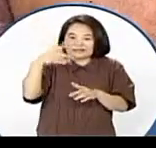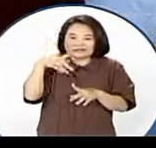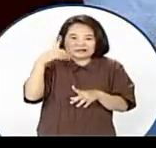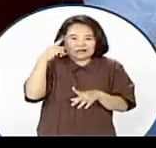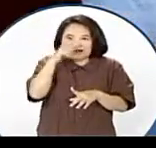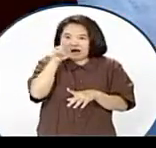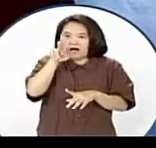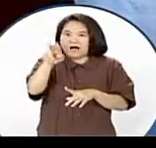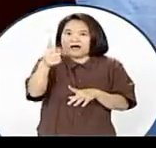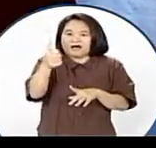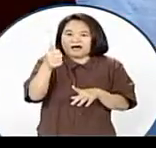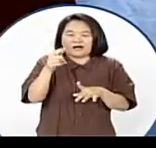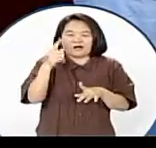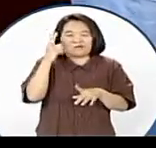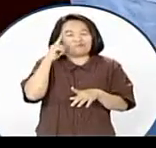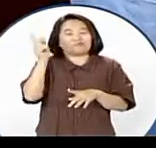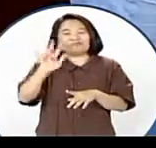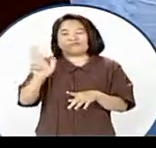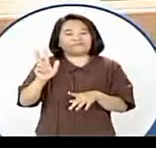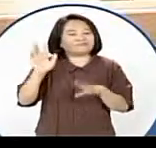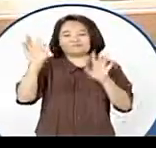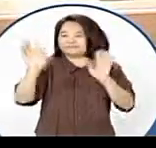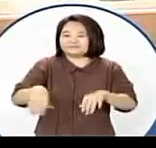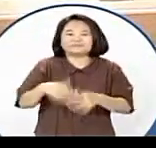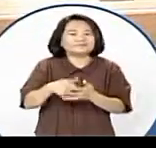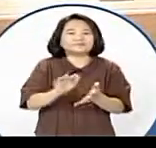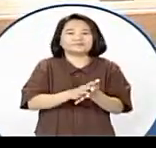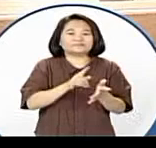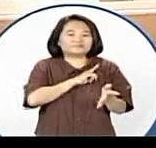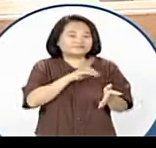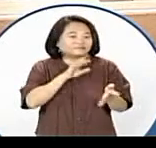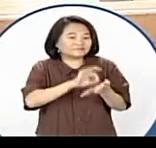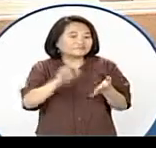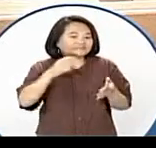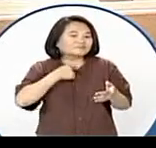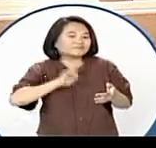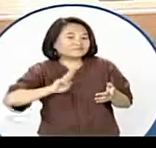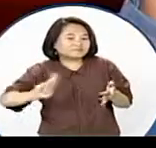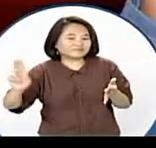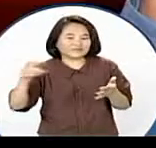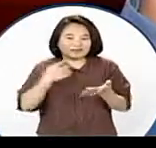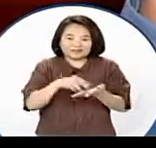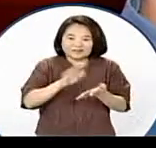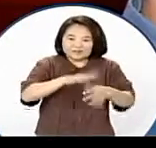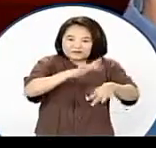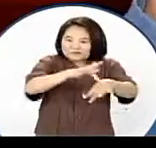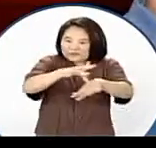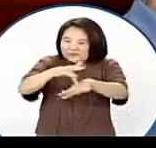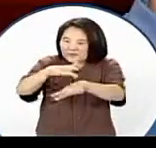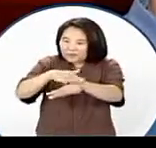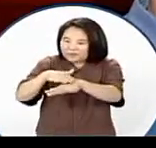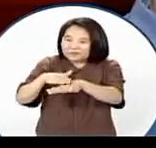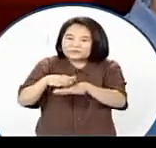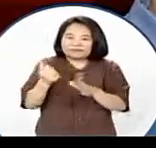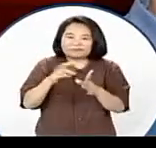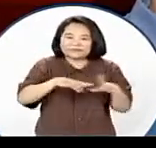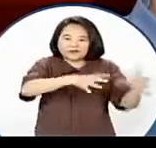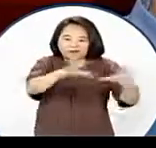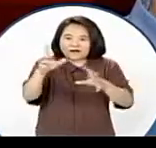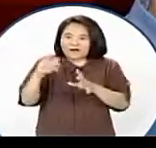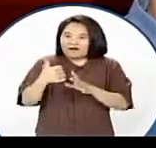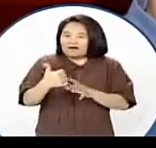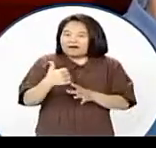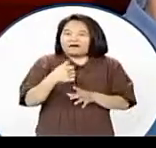有东西。不过一下伊个天爱你哥哥位来谈，还够用心起名，不然那个图来讲书世界有几杂